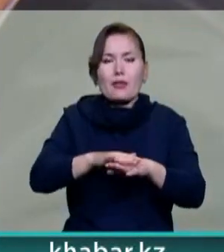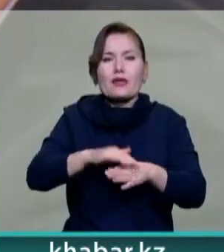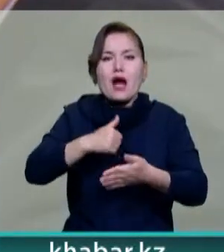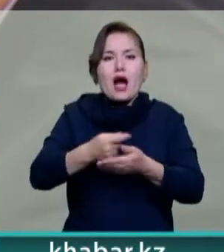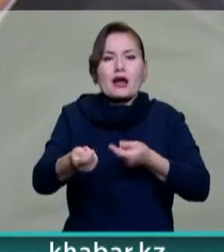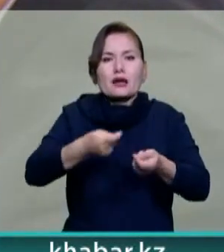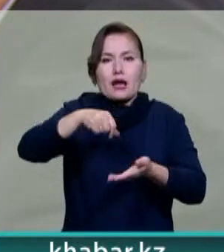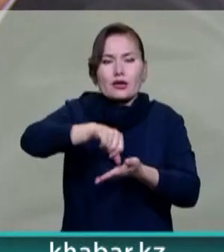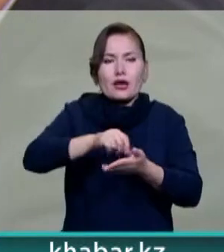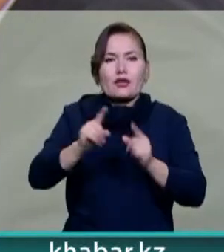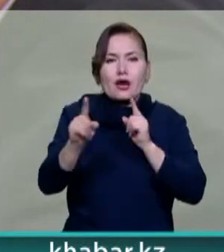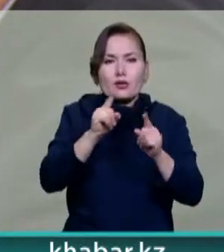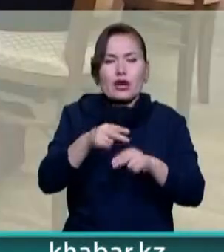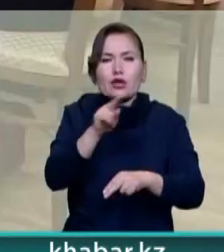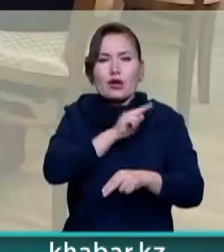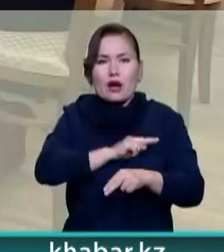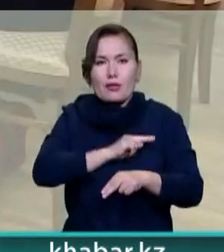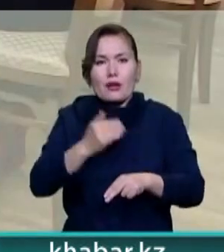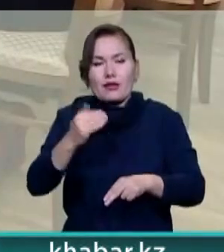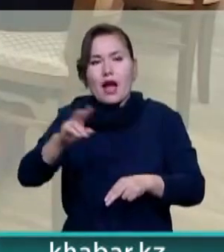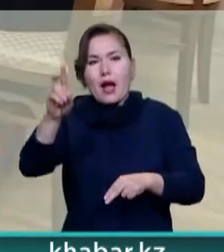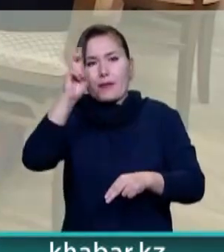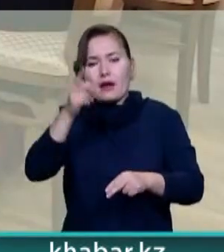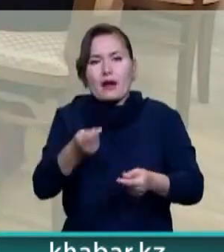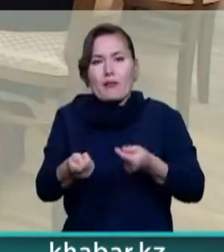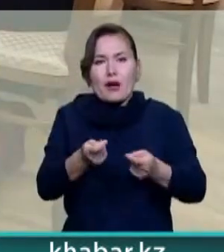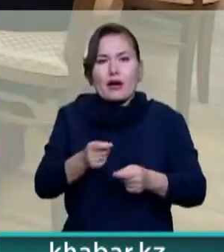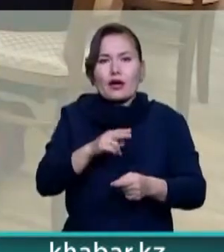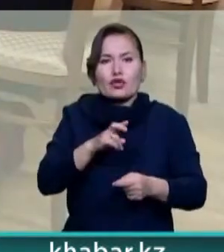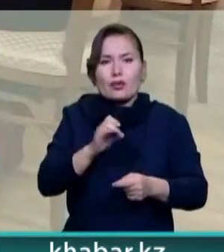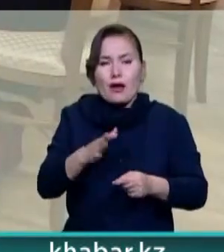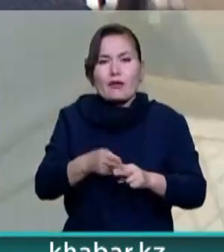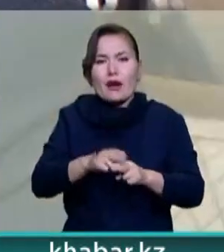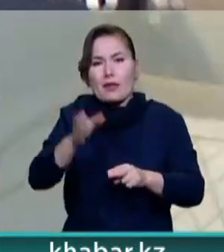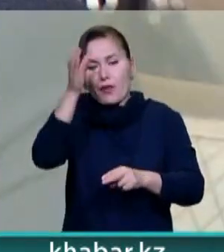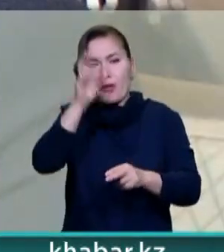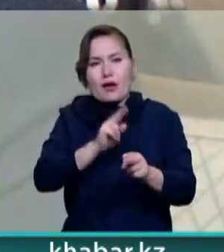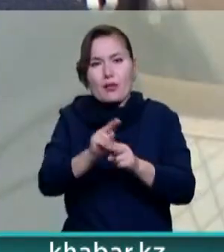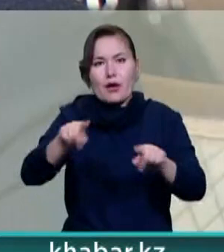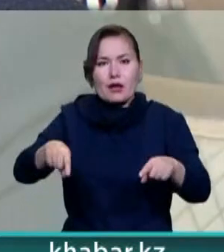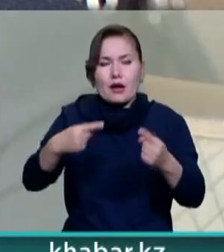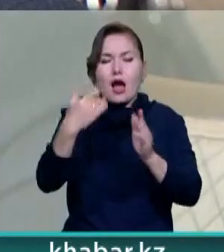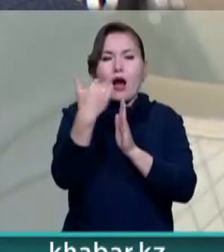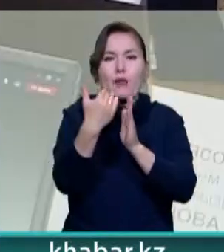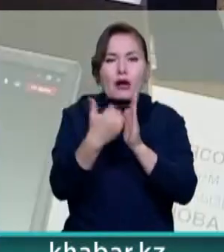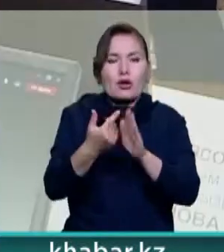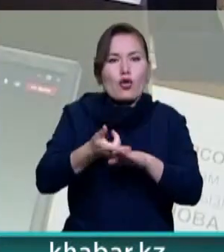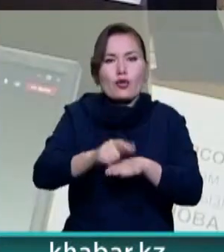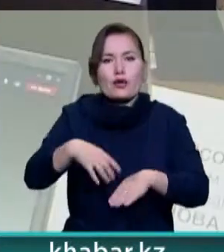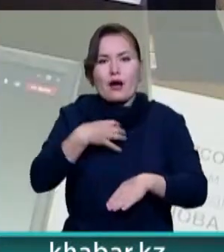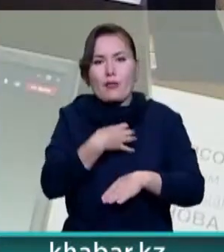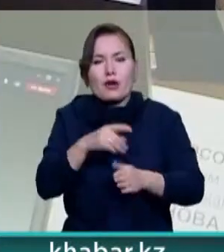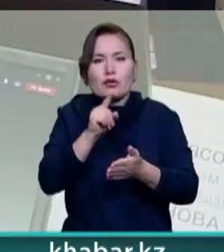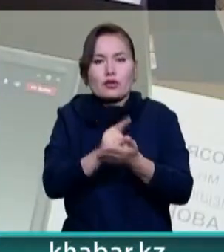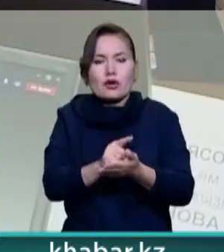ректорлары қатысуда. Конференцияның жұмысына мемлекеттік хатшы Қырымбек Көшербаев білім беруді жаңғырту перспективалары аса маңызды